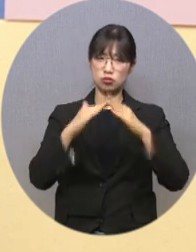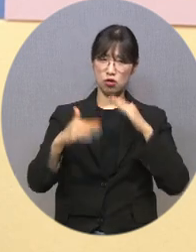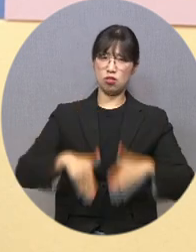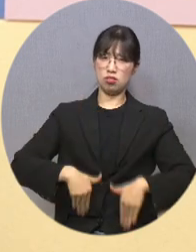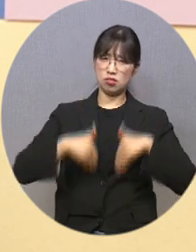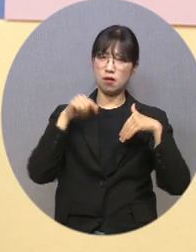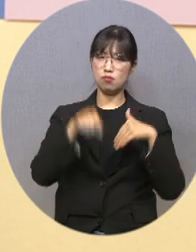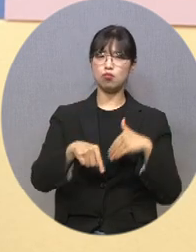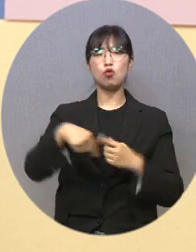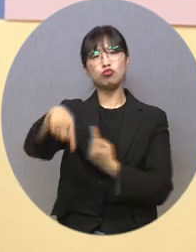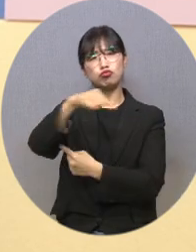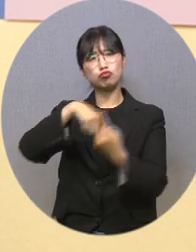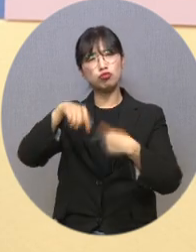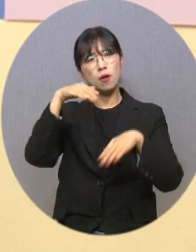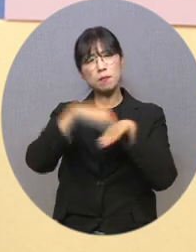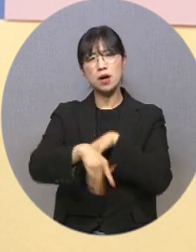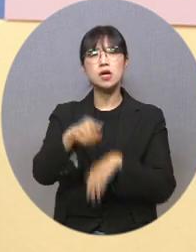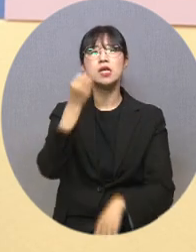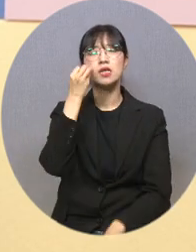있다. 이건